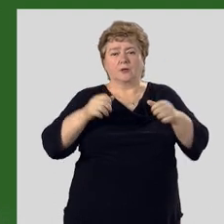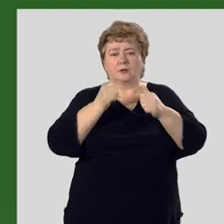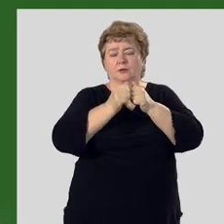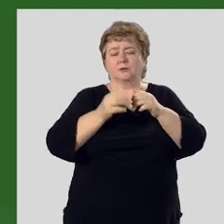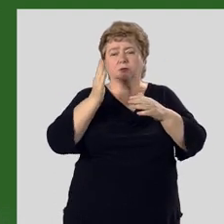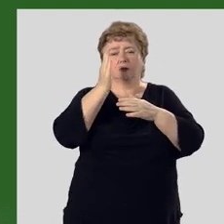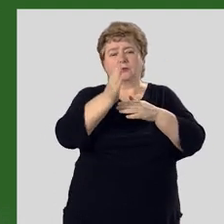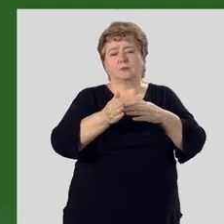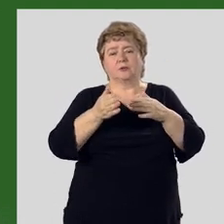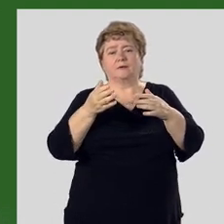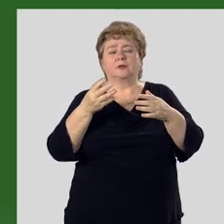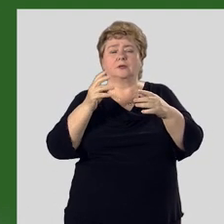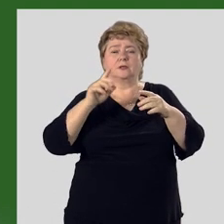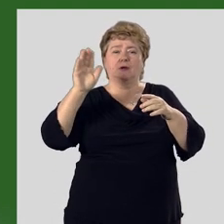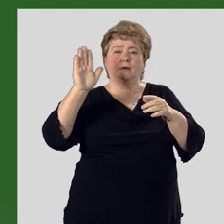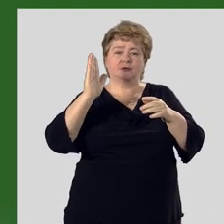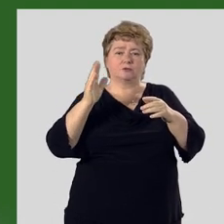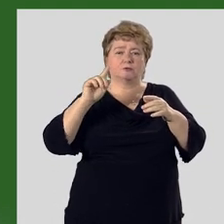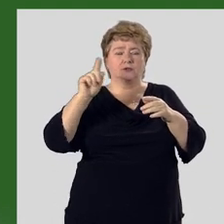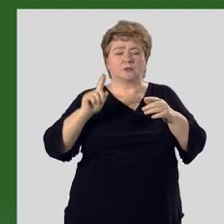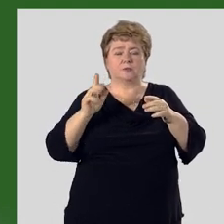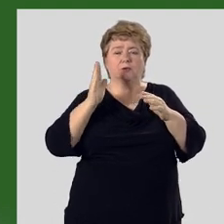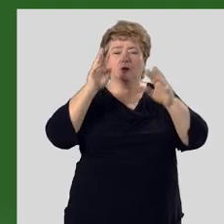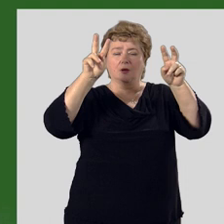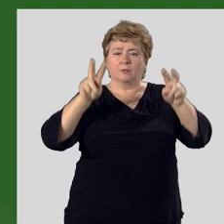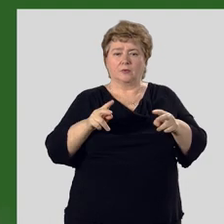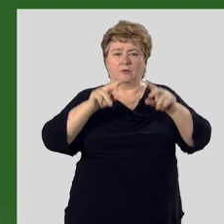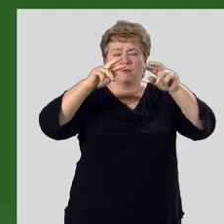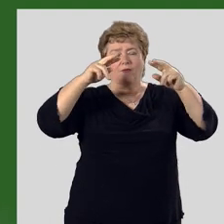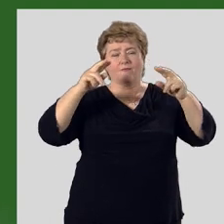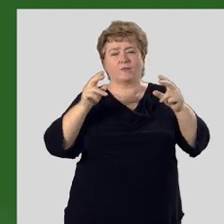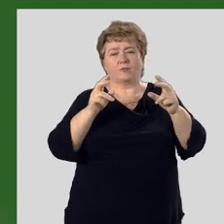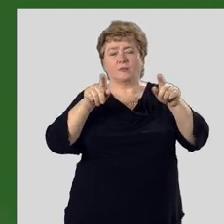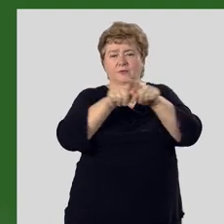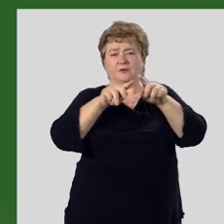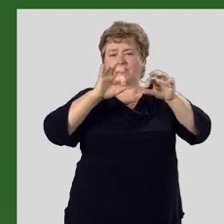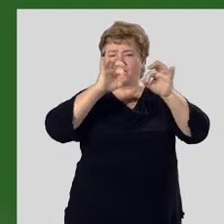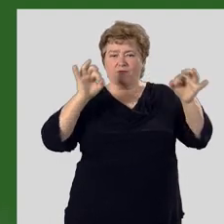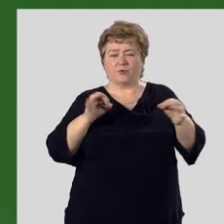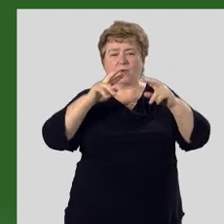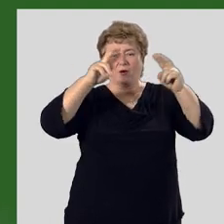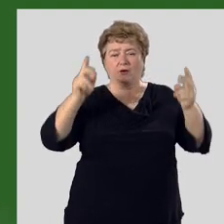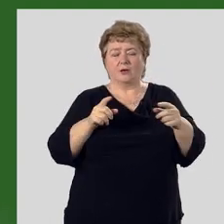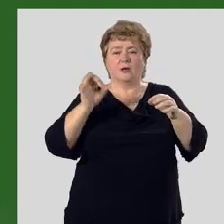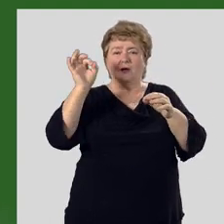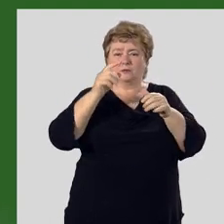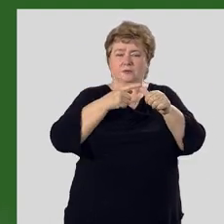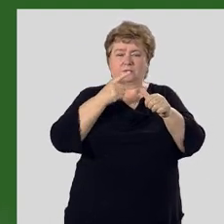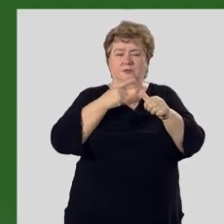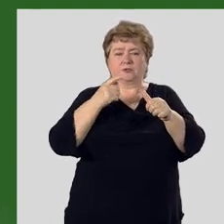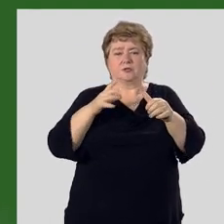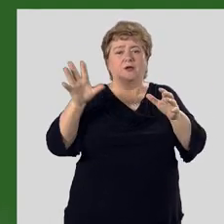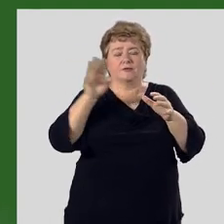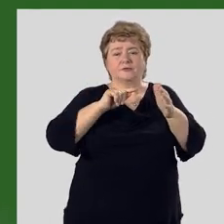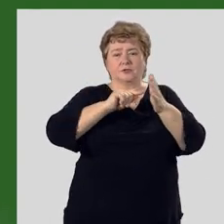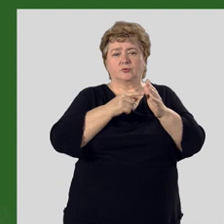на восток и запад. Параллели имеют форму окружностей и обозначаются градусами.